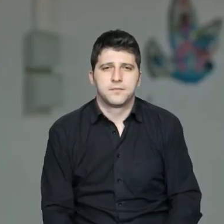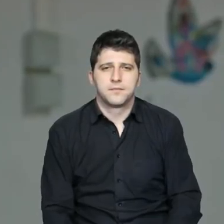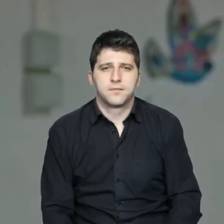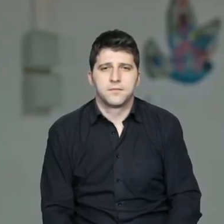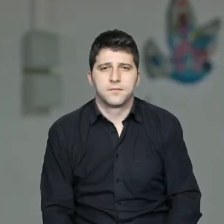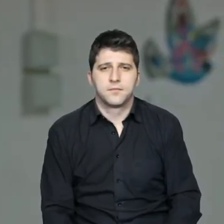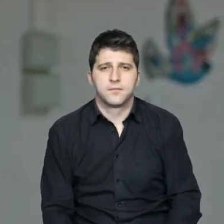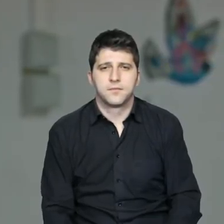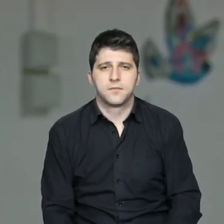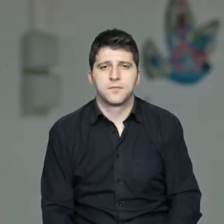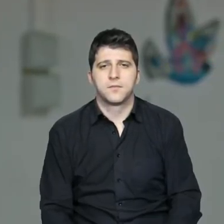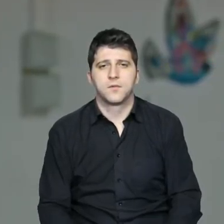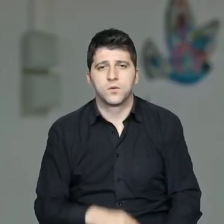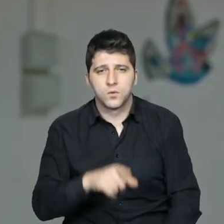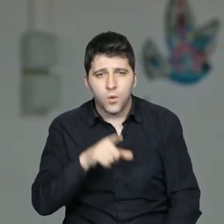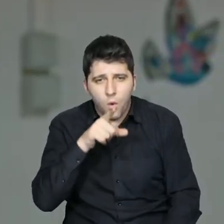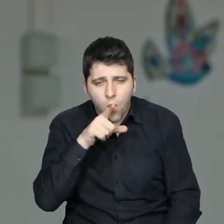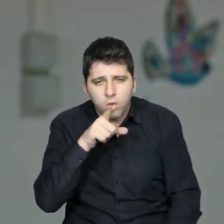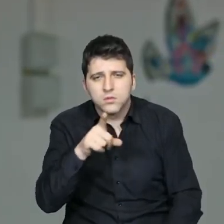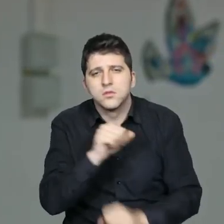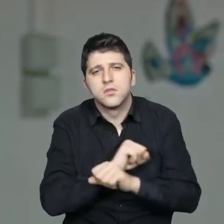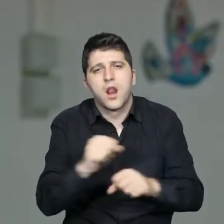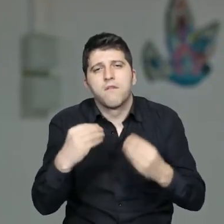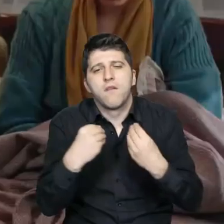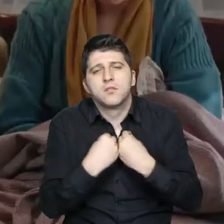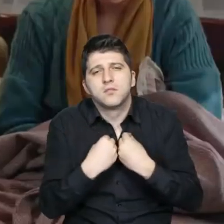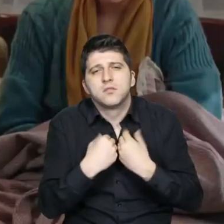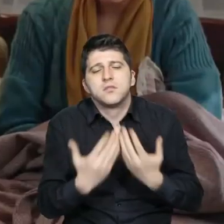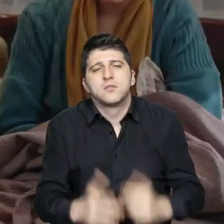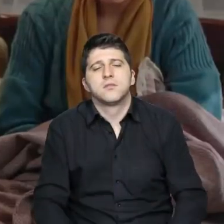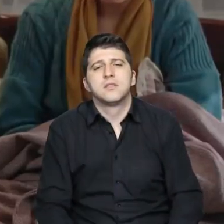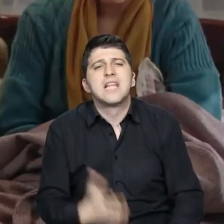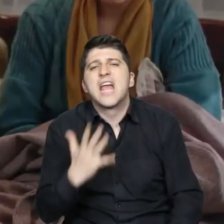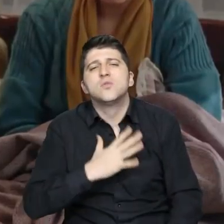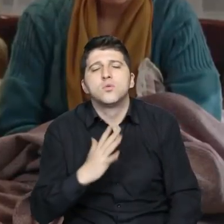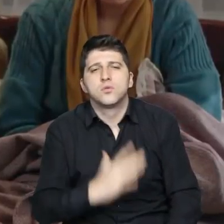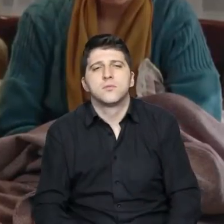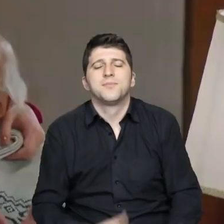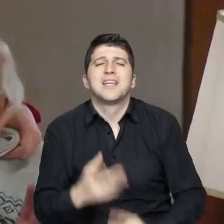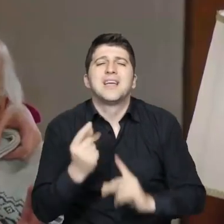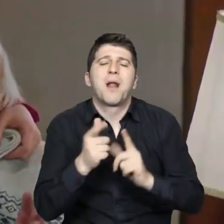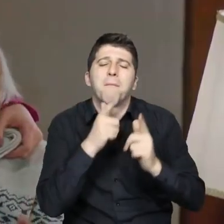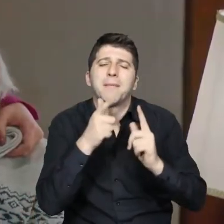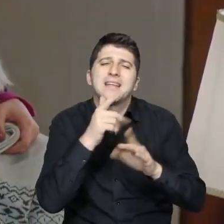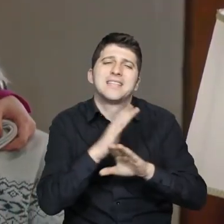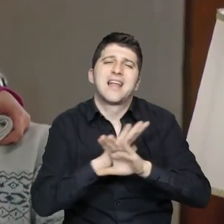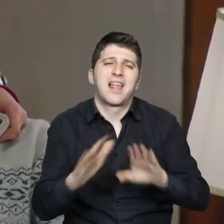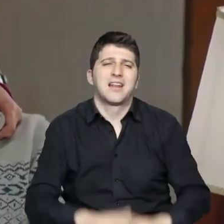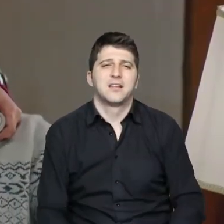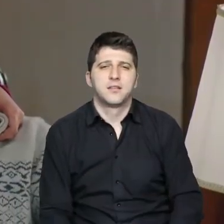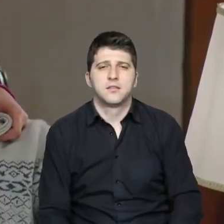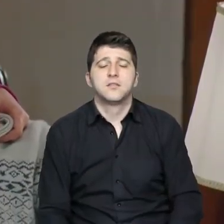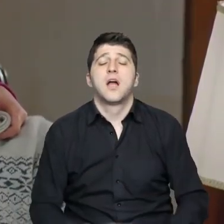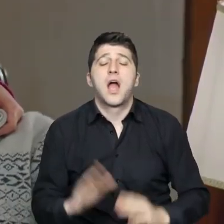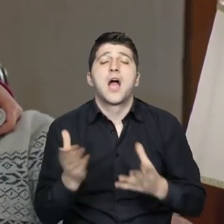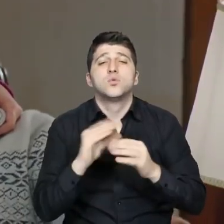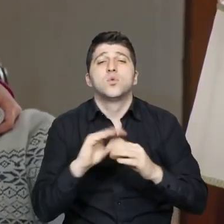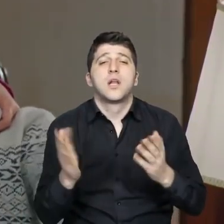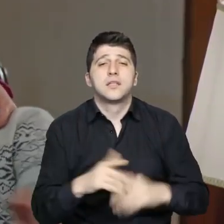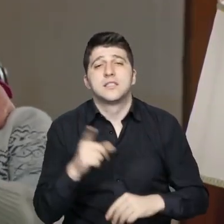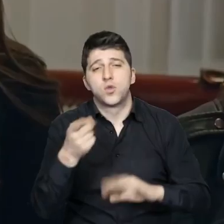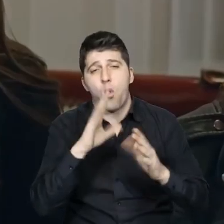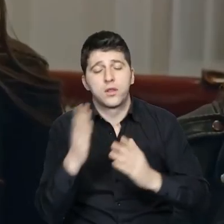Burada sayenizde paramparça ettim. Daha ne istiyorsunuz? İbrahim yeter artık bu bağırıp çağırma. Hadi çocuklar,